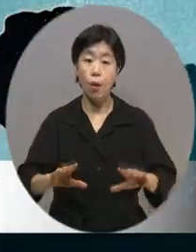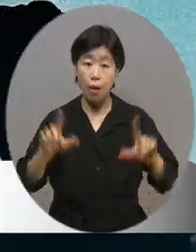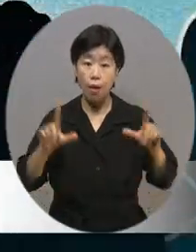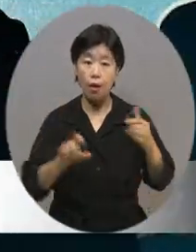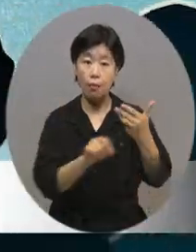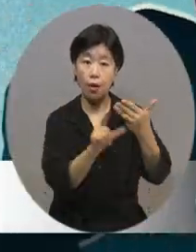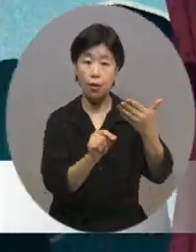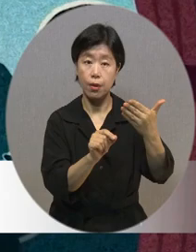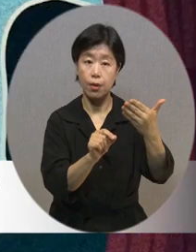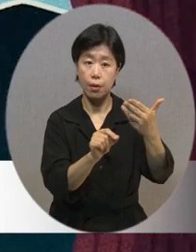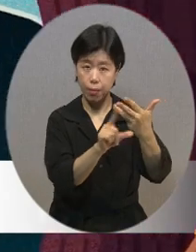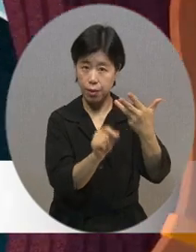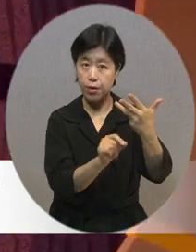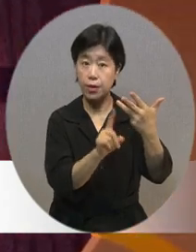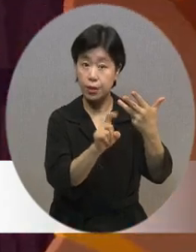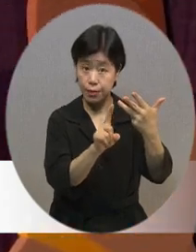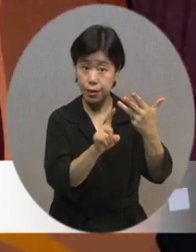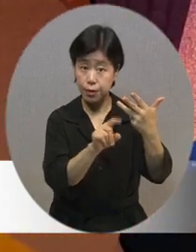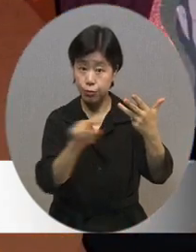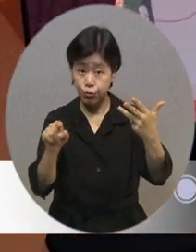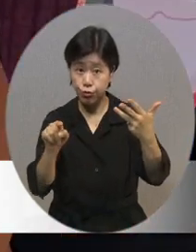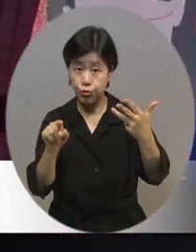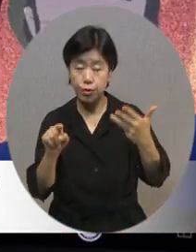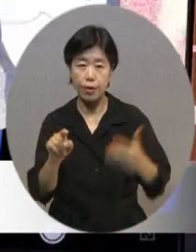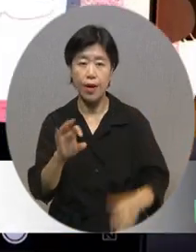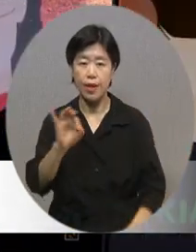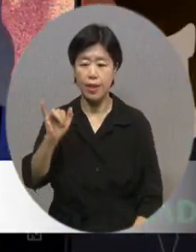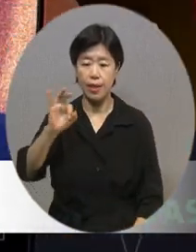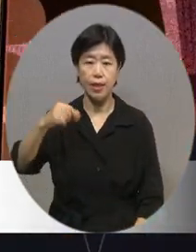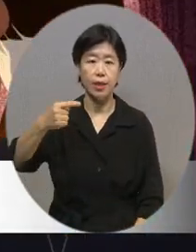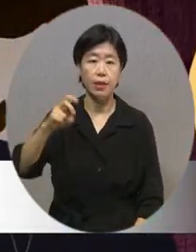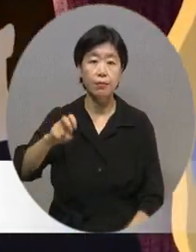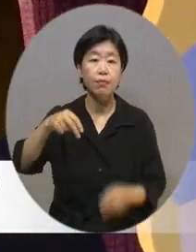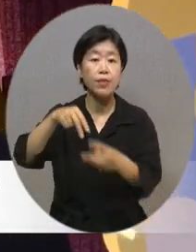동안 아르코 예술극장, 이음센터 등에서 열립니다.